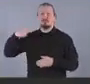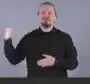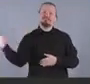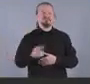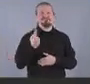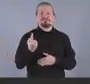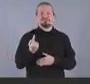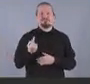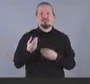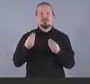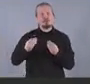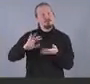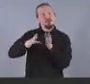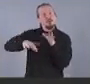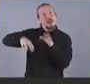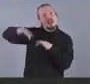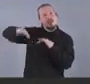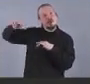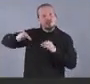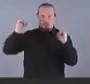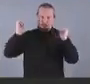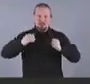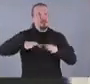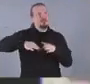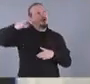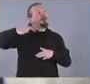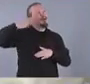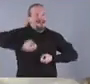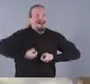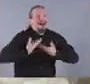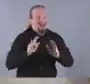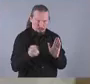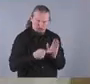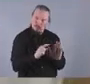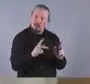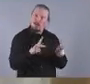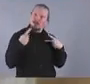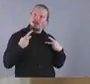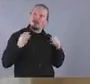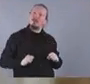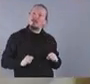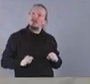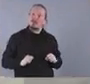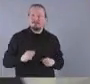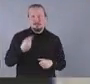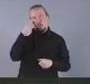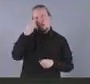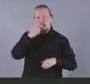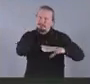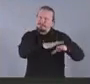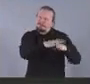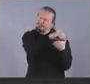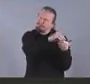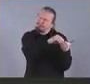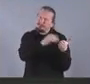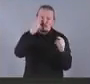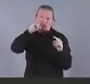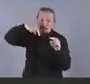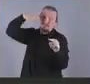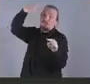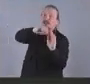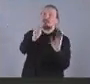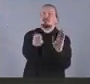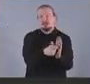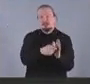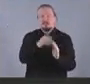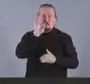et garantir à l'ensemble des élus les moyens d'exercer leur mandat. Nous attendons que vous teniez compte de ces remarques, Monsieur le Président, pour l'organisation du prochain